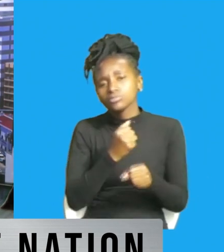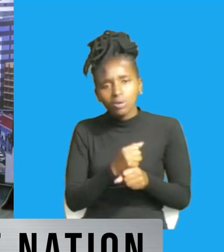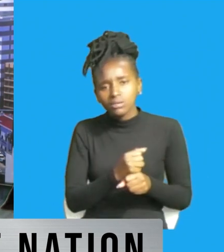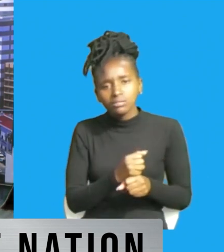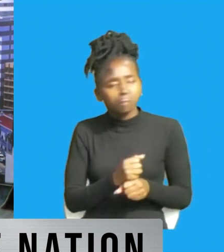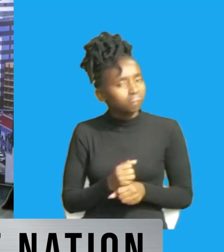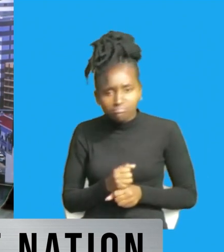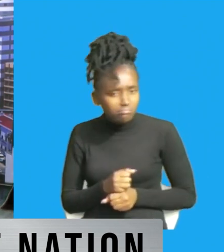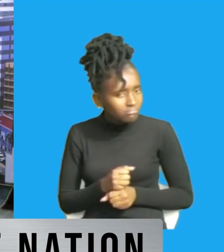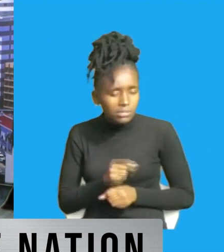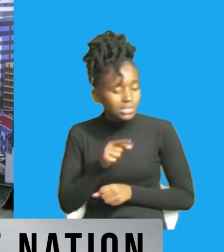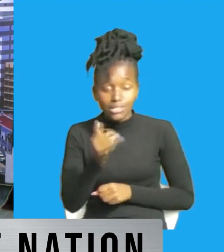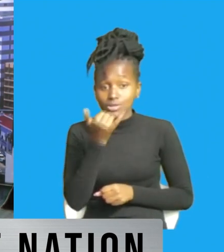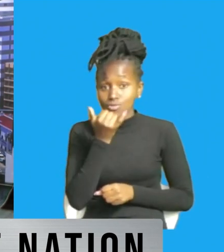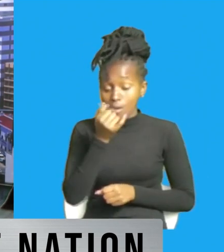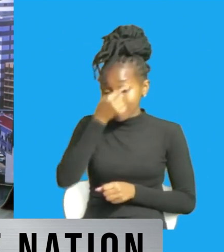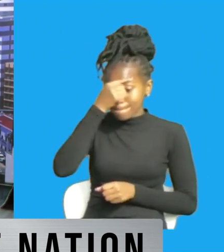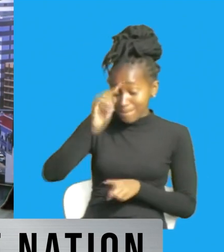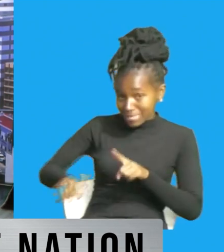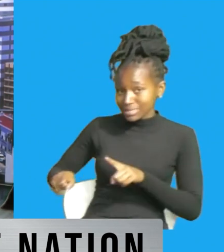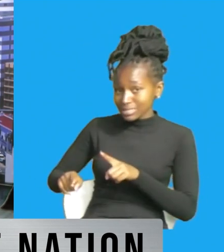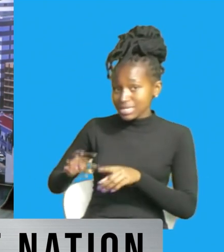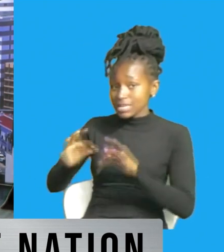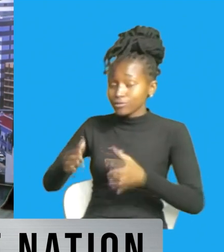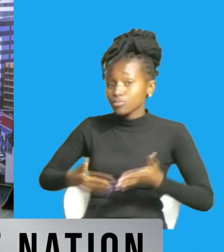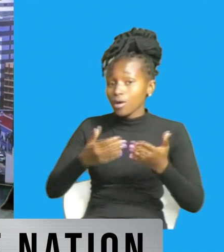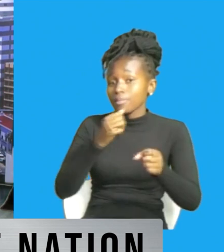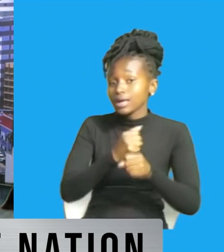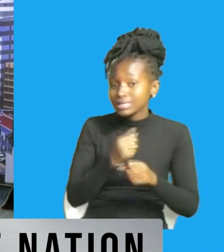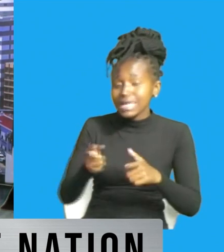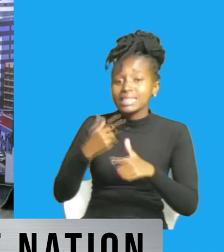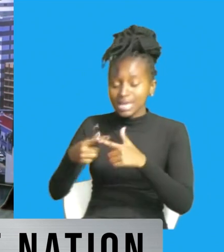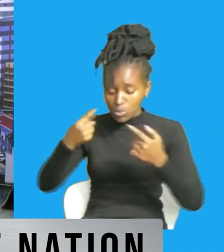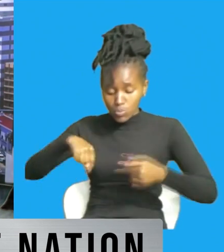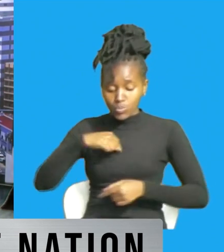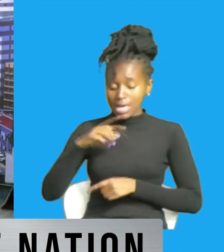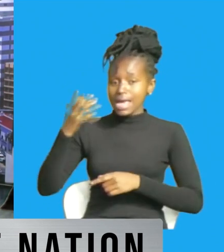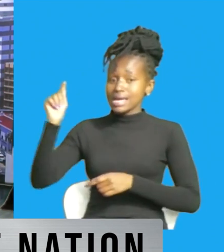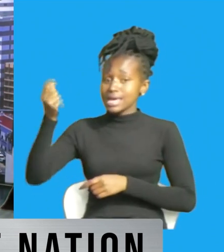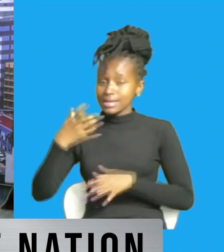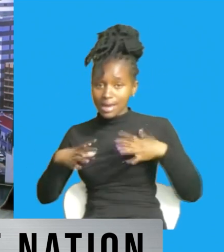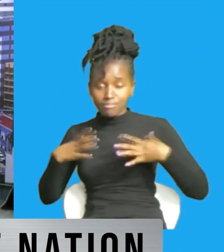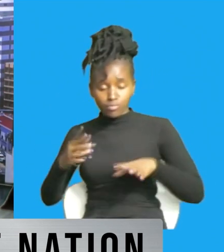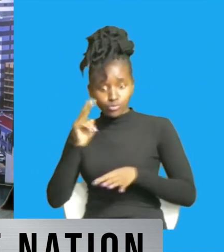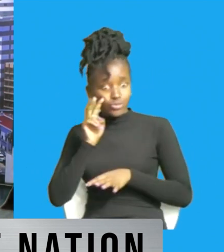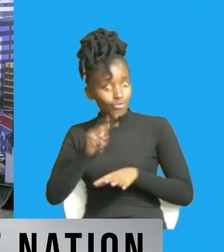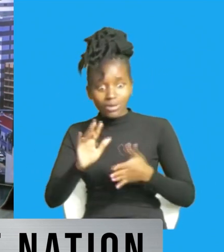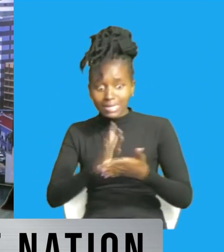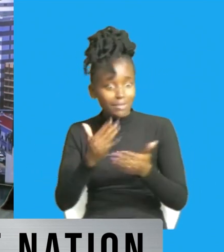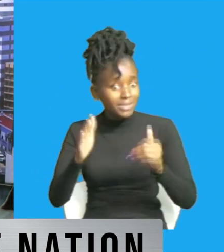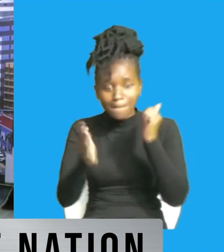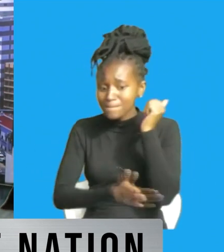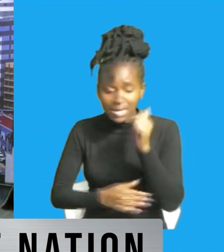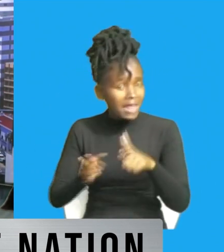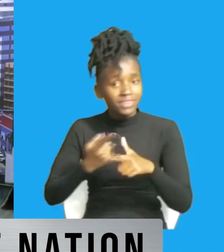pia haituzuii Jona, haituzuii sisi kama wananchi tukisema tumetosheka na tunaona kama mambo yendi mzuri, tutengeze mambo ya